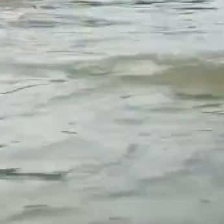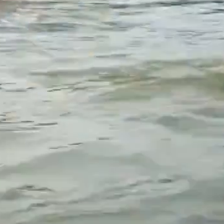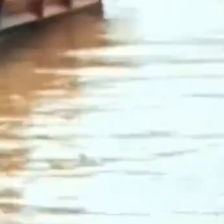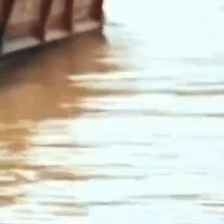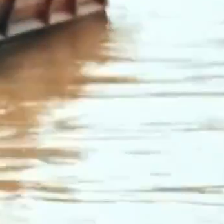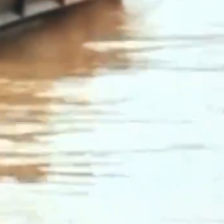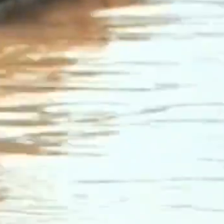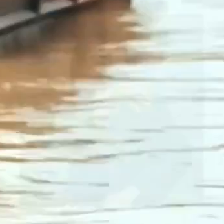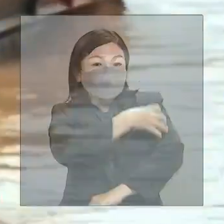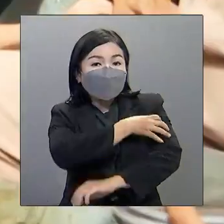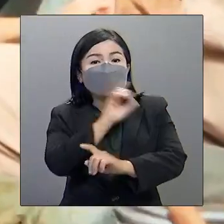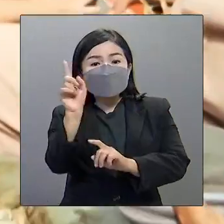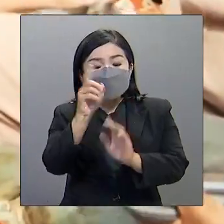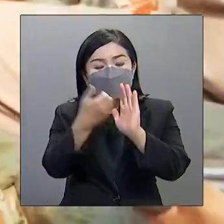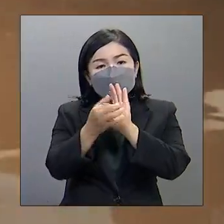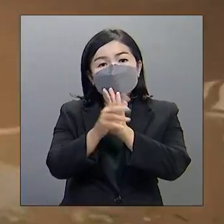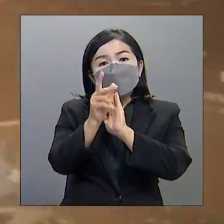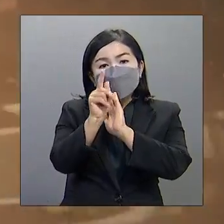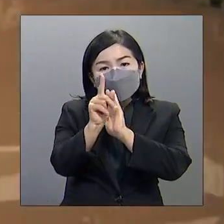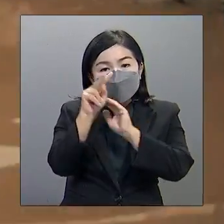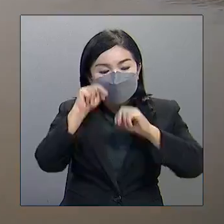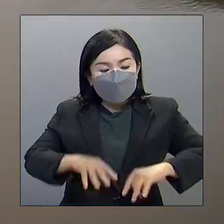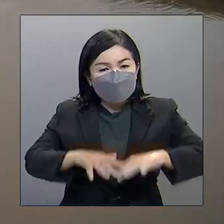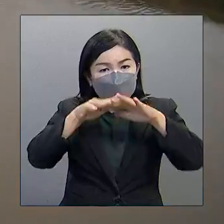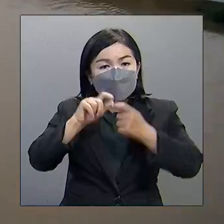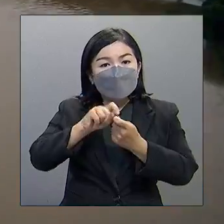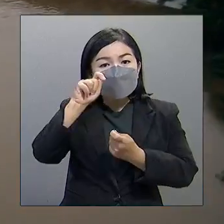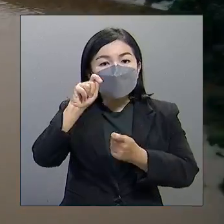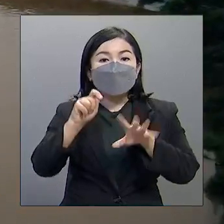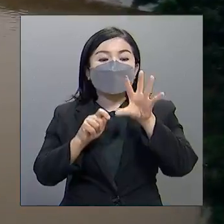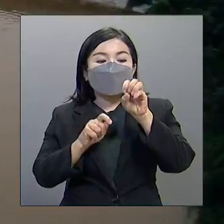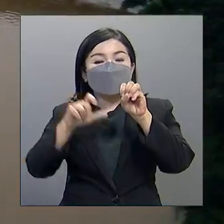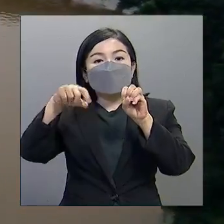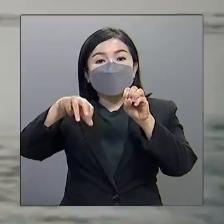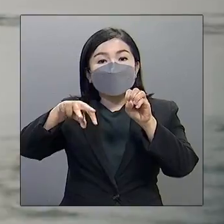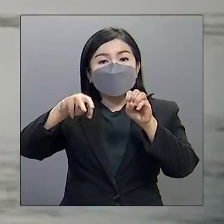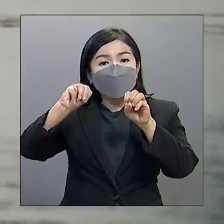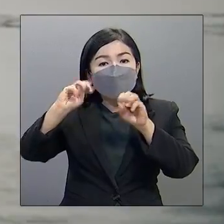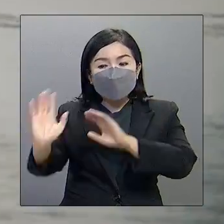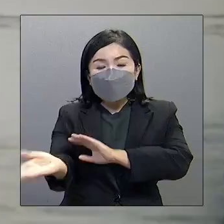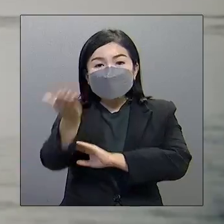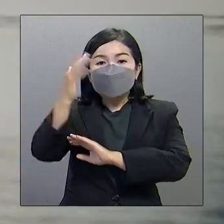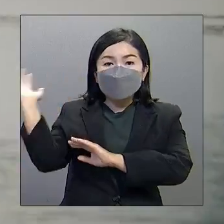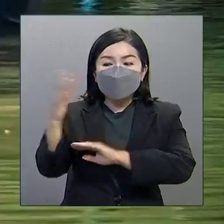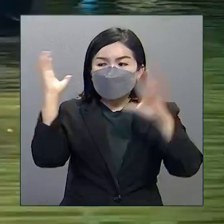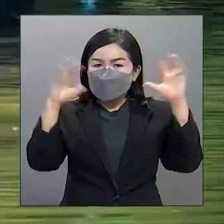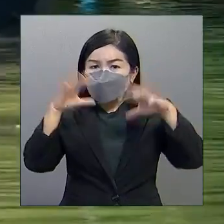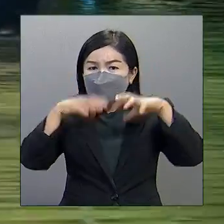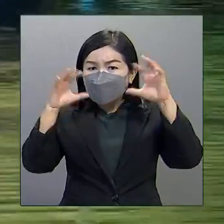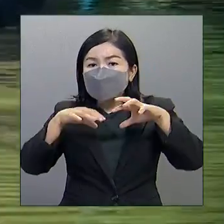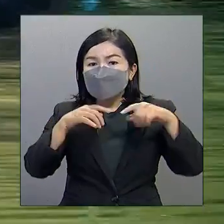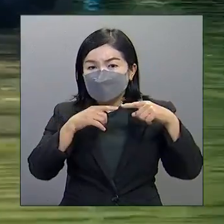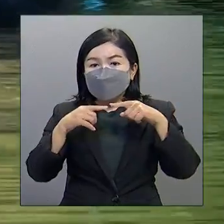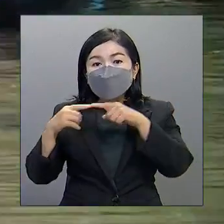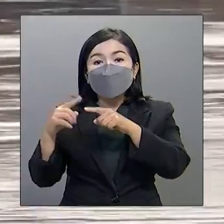ทศบาลนครขอนแก่นถูกน้ำท่วมสูงประมาณ50เซนติเมตร ตั้งแต่เช้ามืดที่ผ่านมาทั้งลมทั้งฝนยังไม่หยุดตกเลยใน